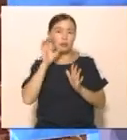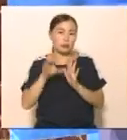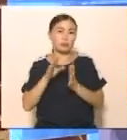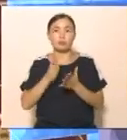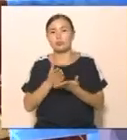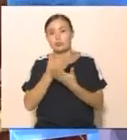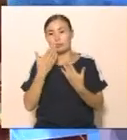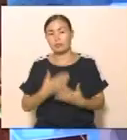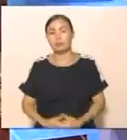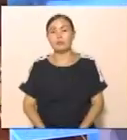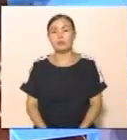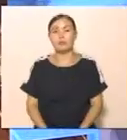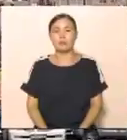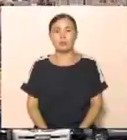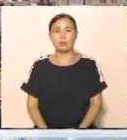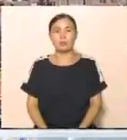Тілшінің бейнематериалында.